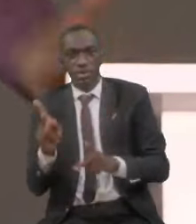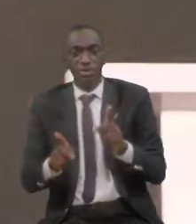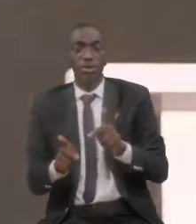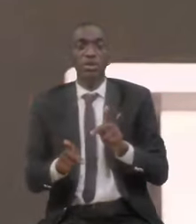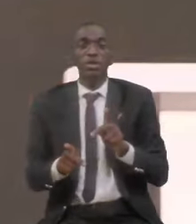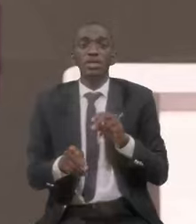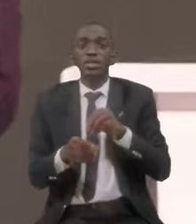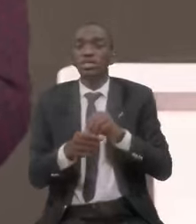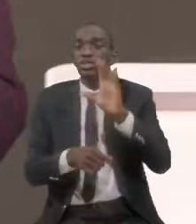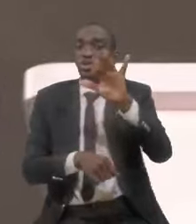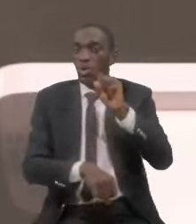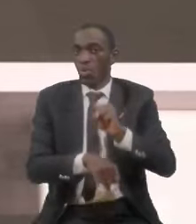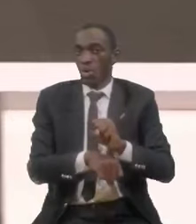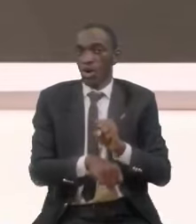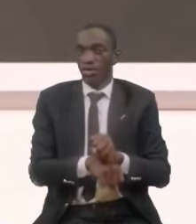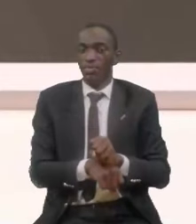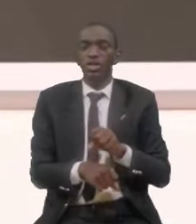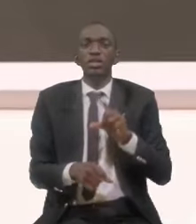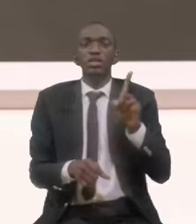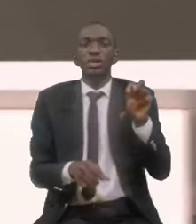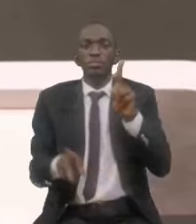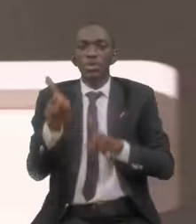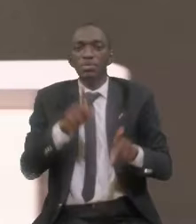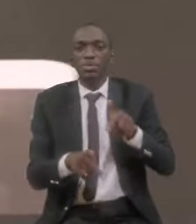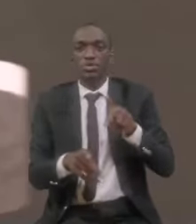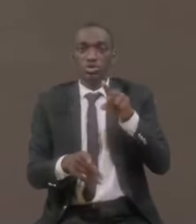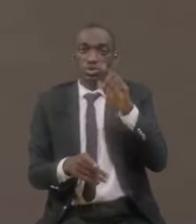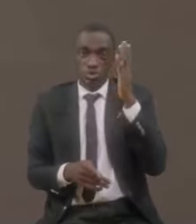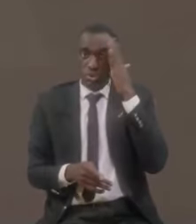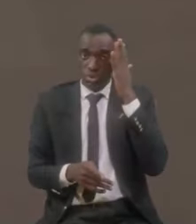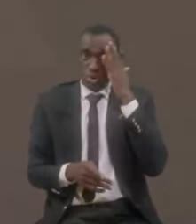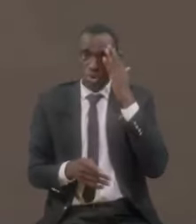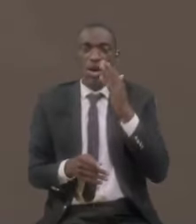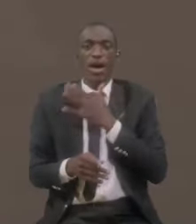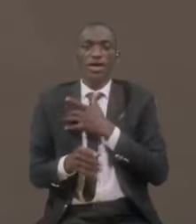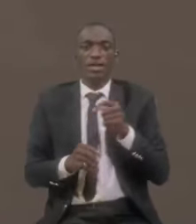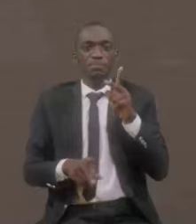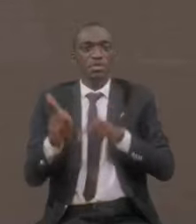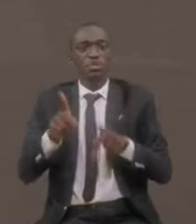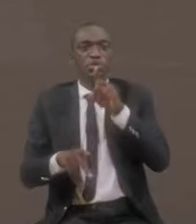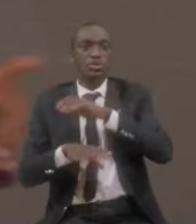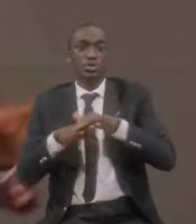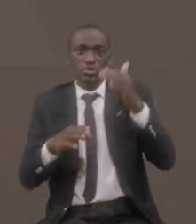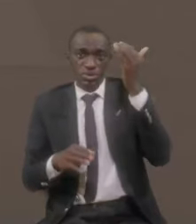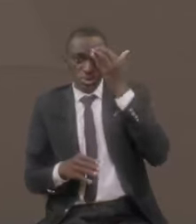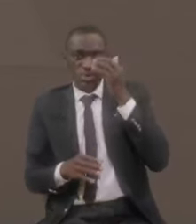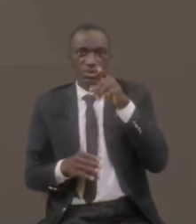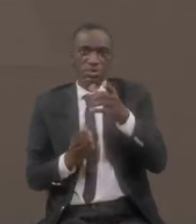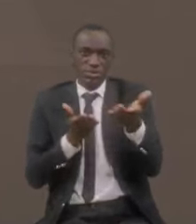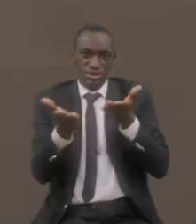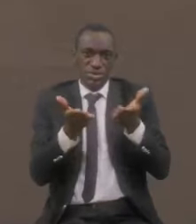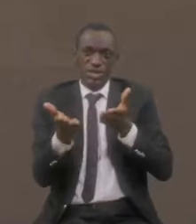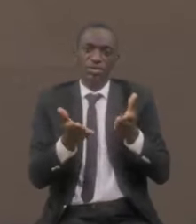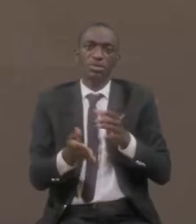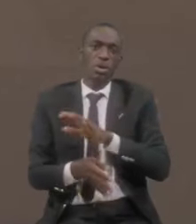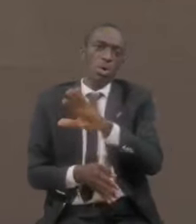ceux de ton monde, en servant ceux que tu connais et ceux que tu ne connais pas, en servant les